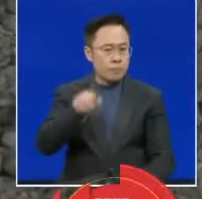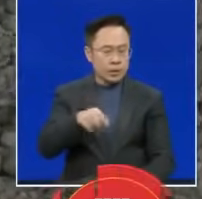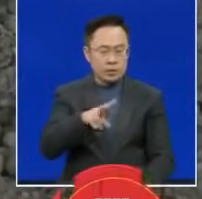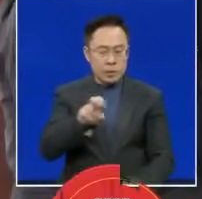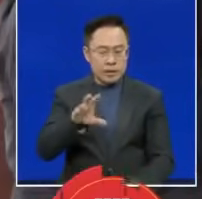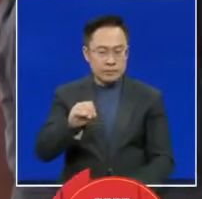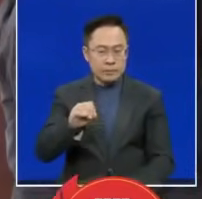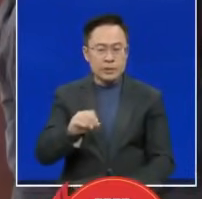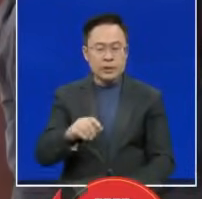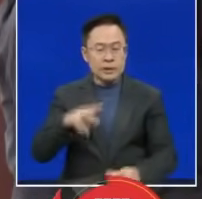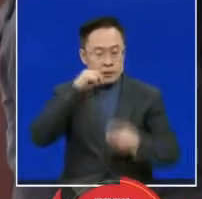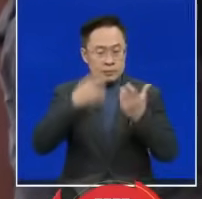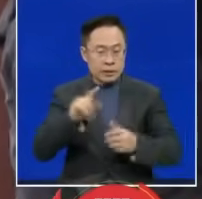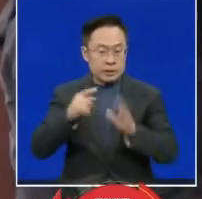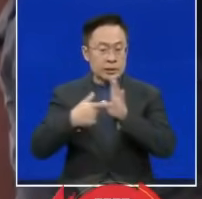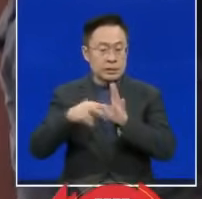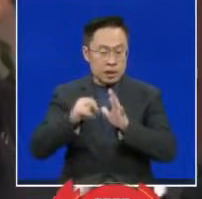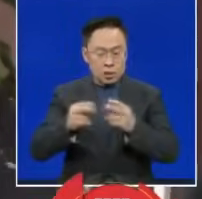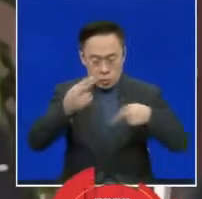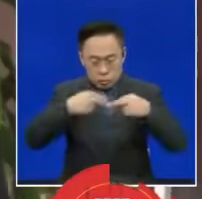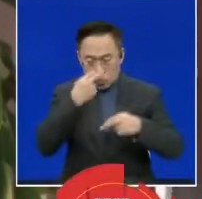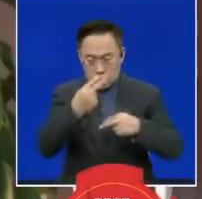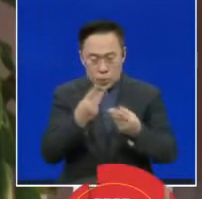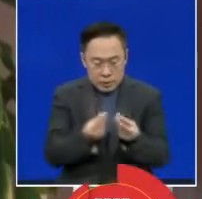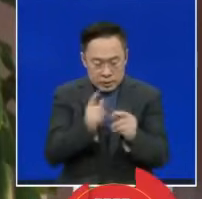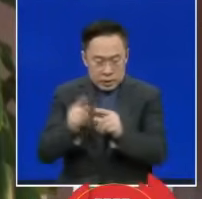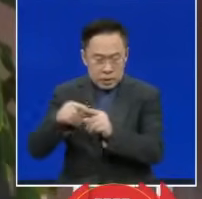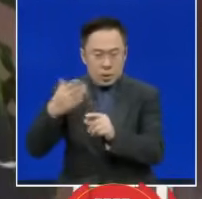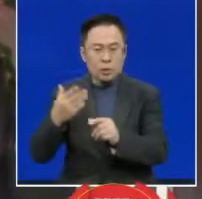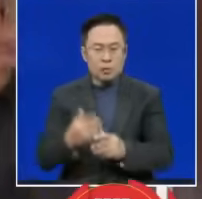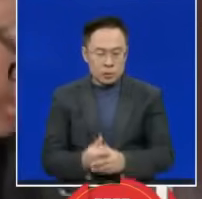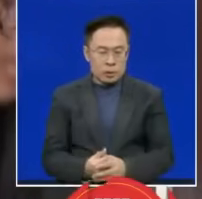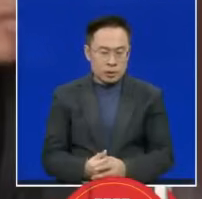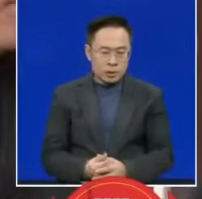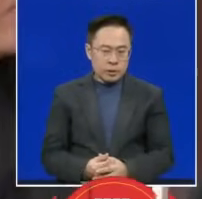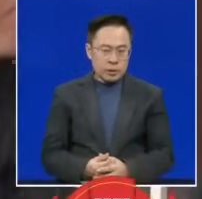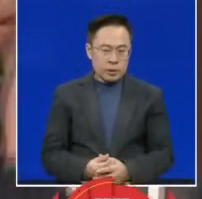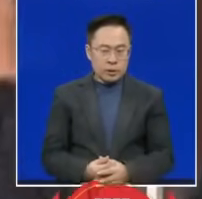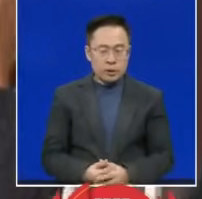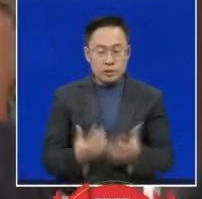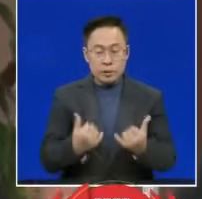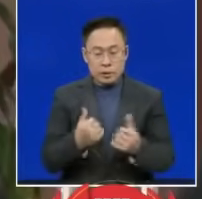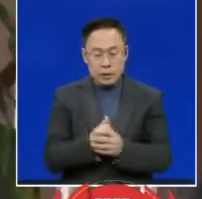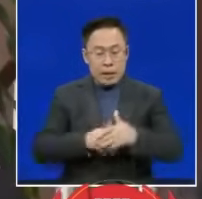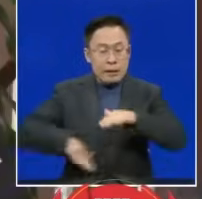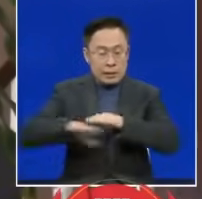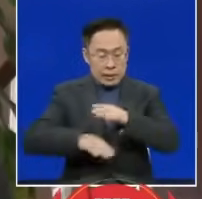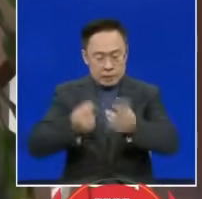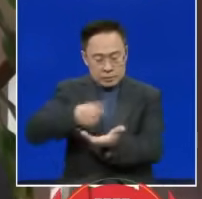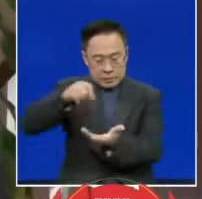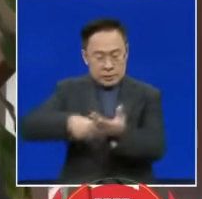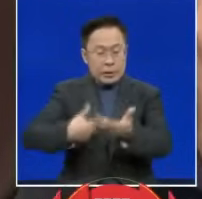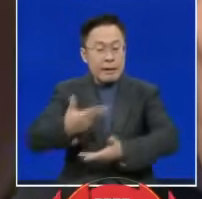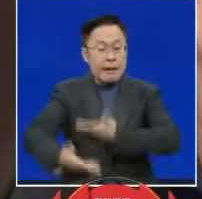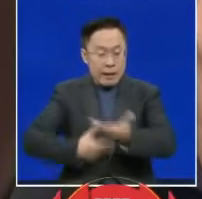ขายก็ต้องช่างใหม่ทั้งหมดอันเนี้ยก็อยู่ระหว่างตรวจสอบข้อเท็จจริงแต่ว่ามันก็จะง่ายขึ้นถ้าเขามีเอกสารการซื้อขาย